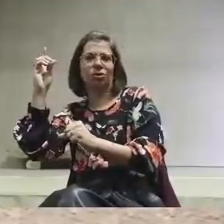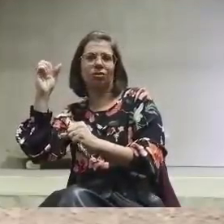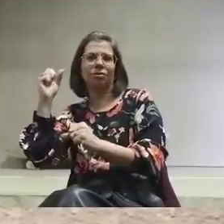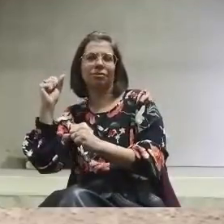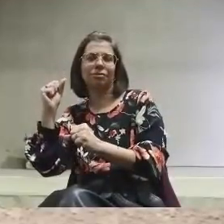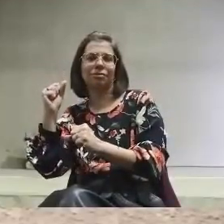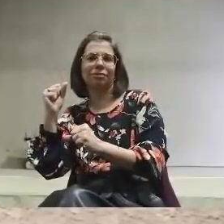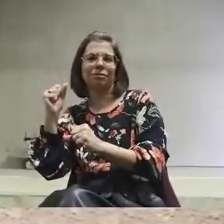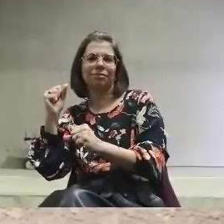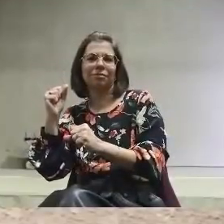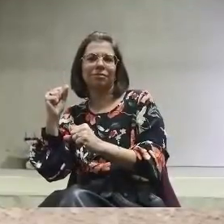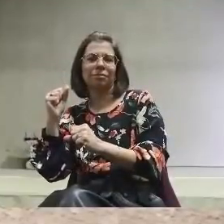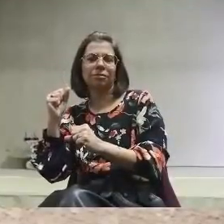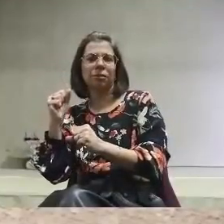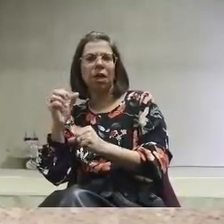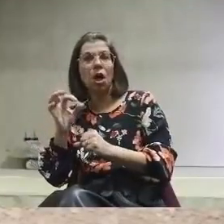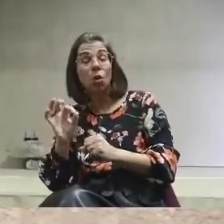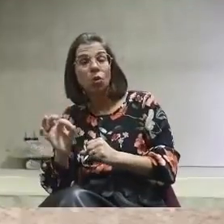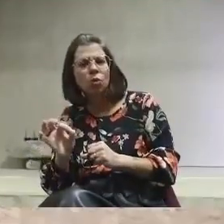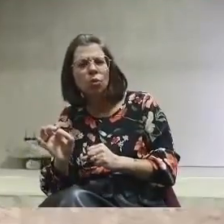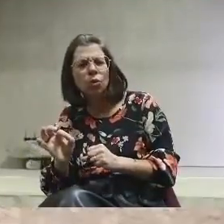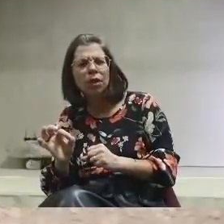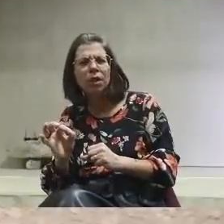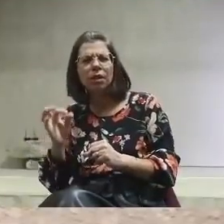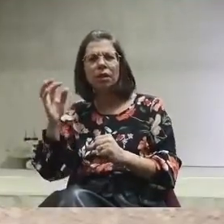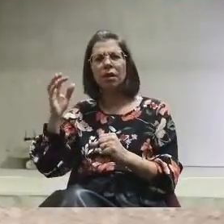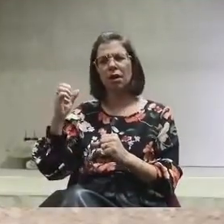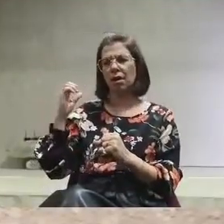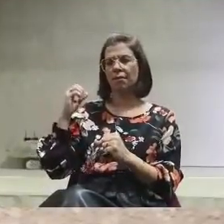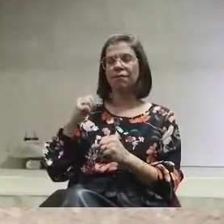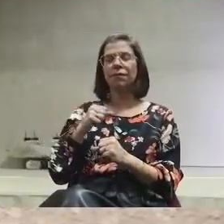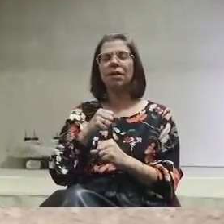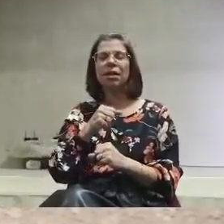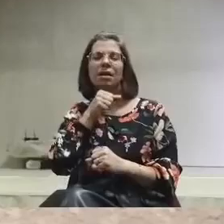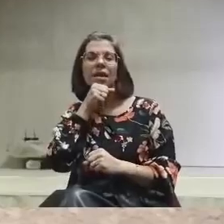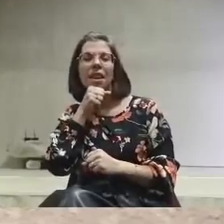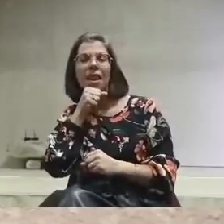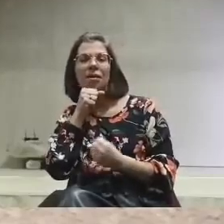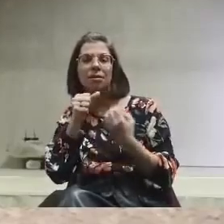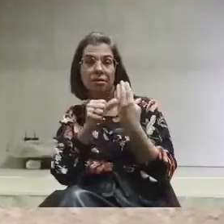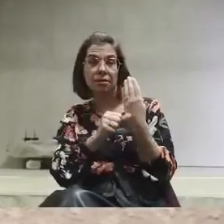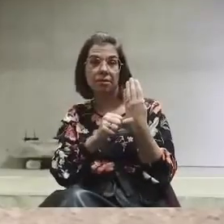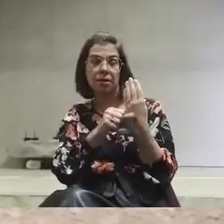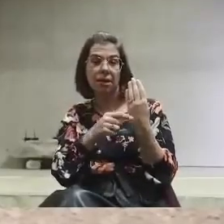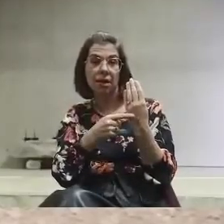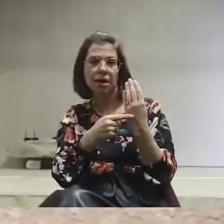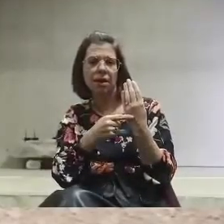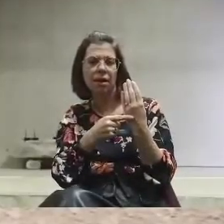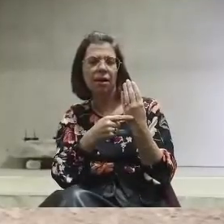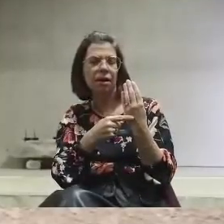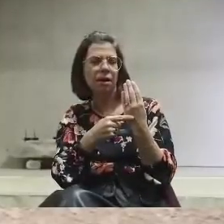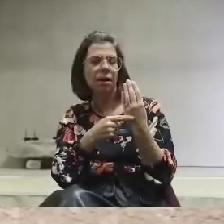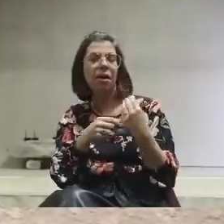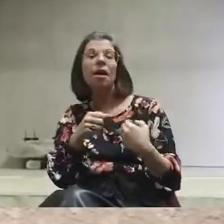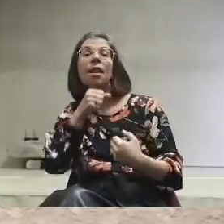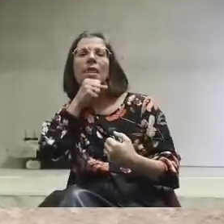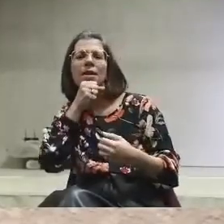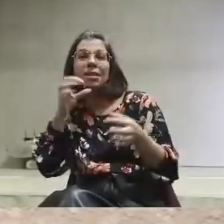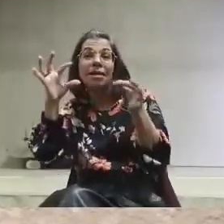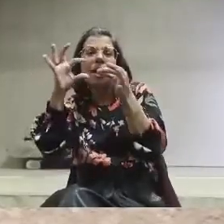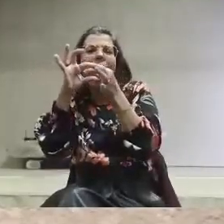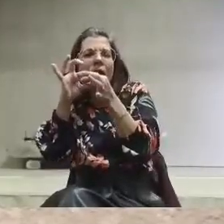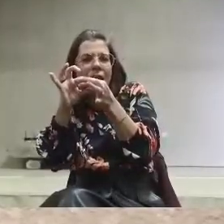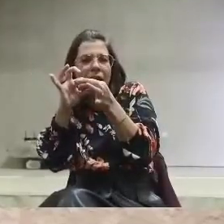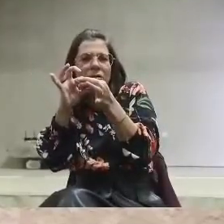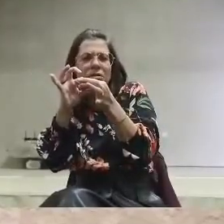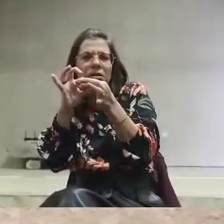le Dieu de l'Ancien Testament, comment il est terrifiant. Comment il est effrayant. Le peuple d'Israël voulait même s'en cacher, ne connaissant